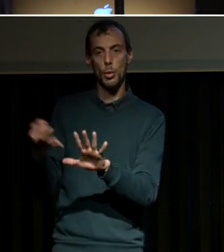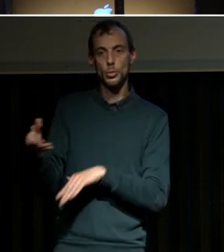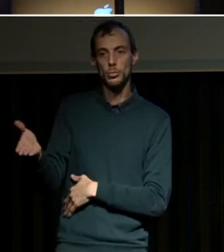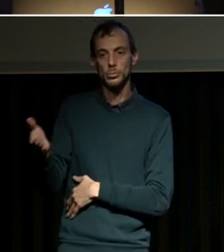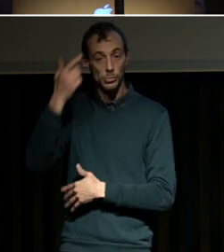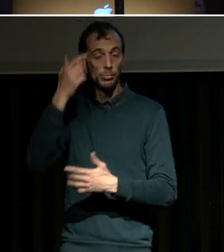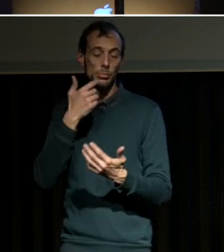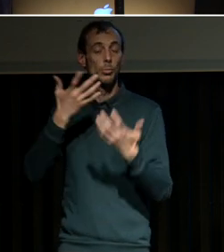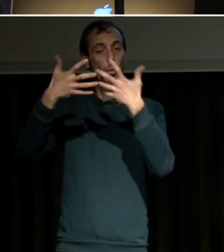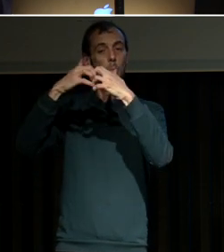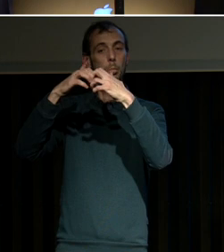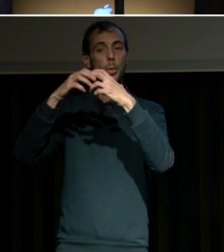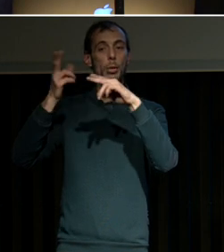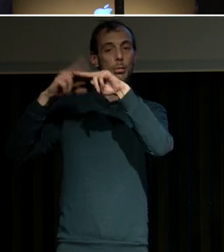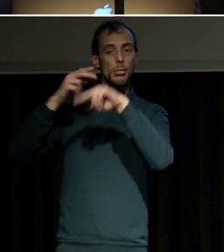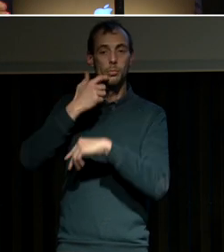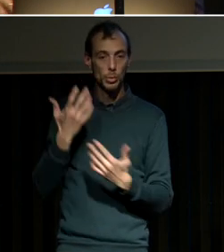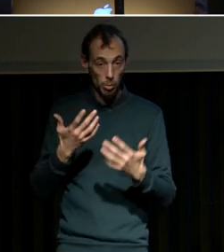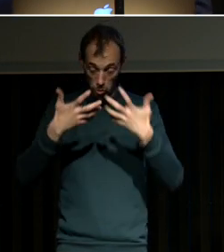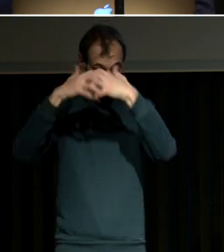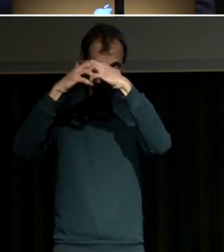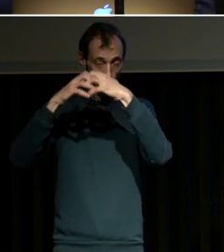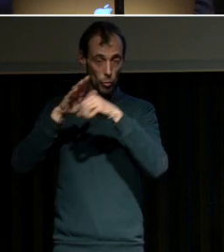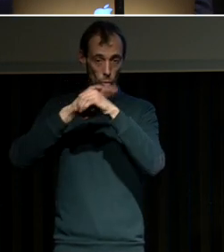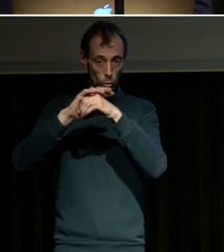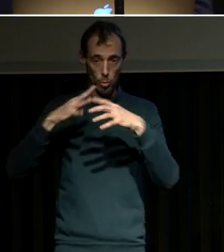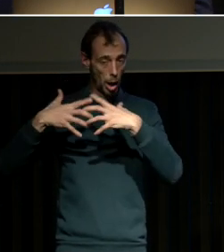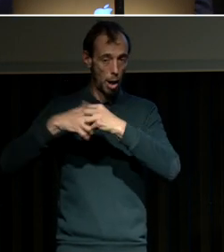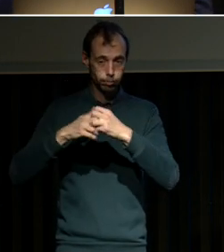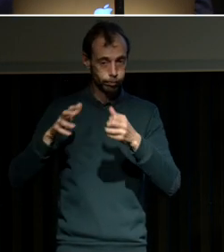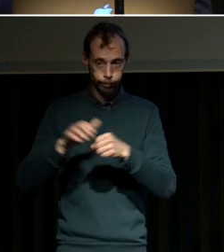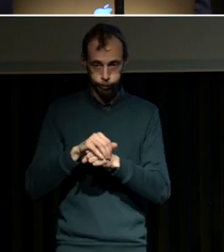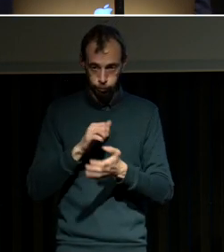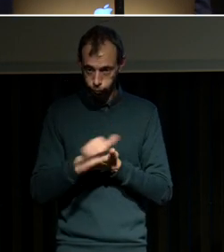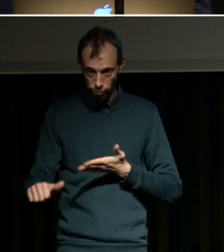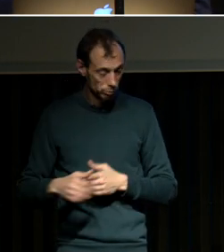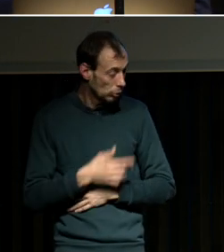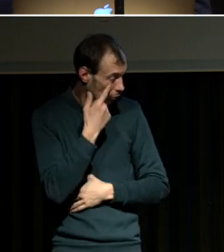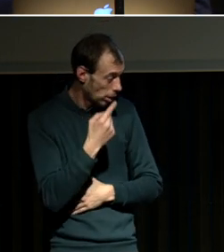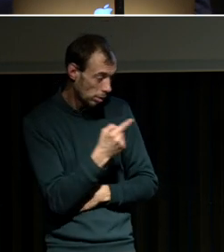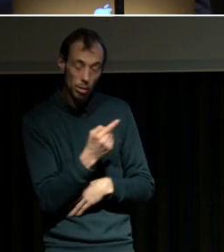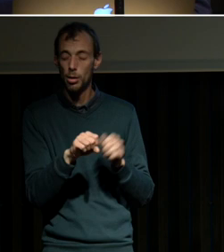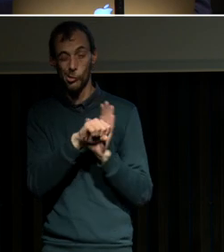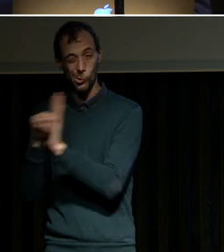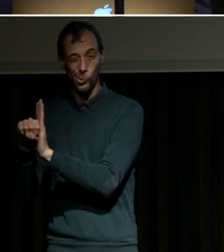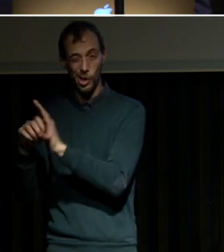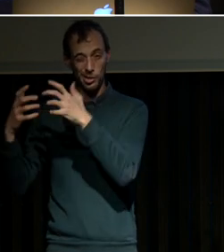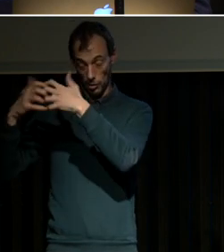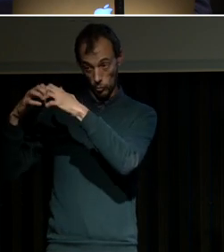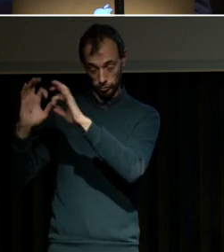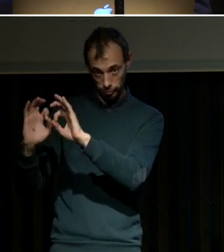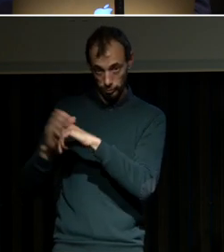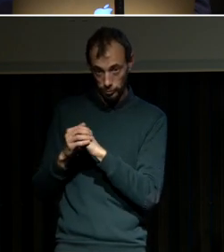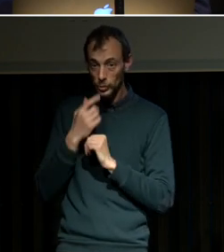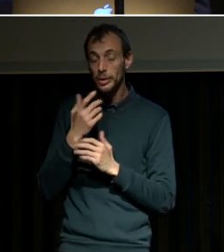mort encéphalique? C'est la destruction de l'ensemble du cerveau. Vous voyez sur la partie droite un cerveau. Donc c'est la destruction de la partie